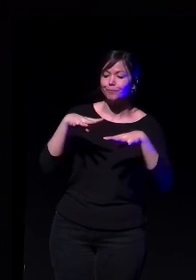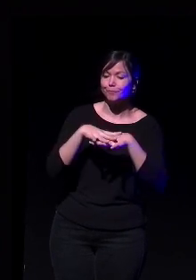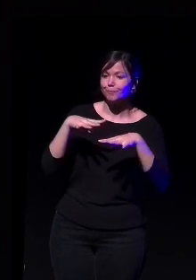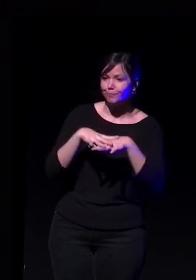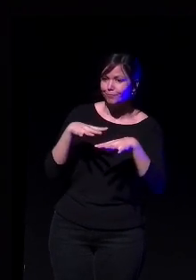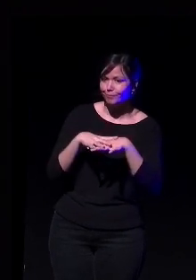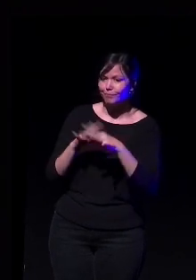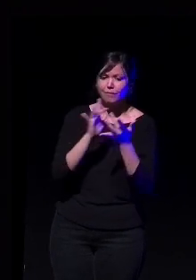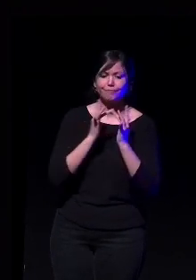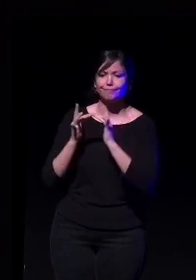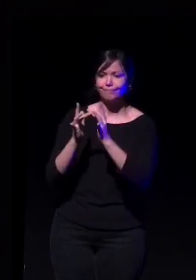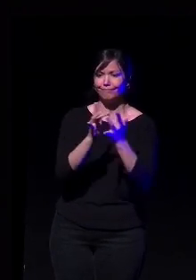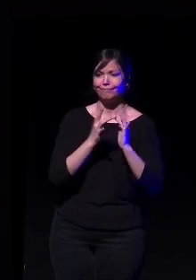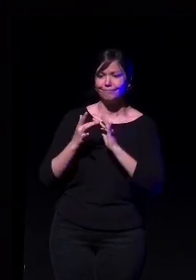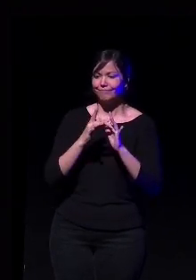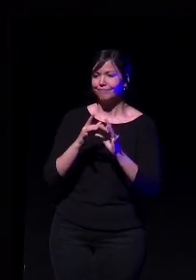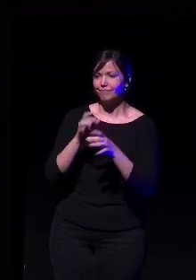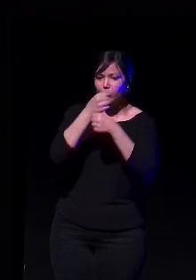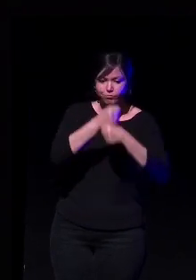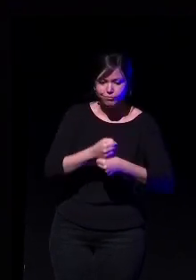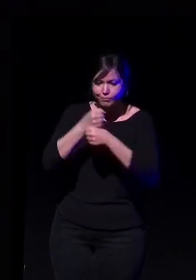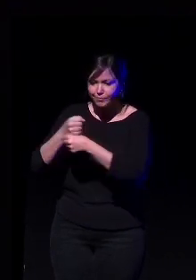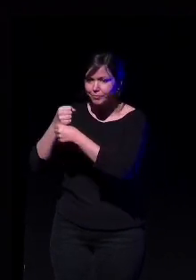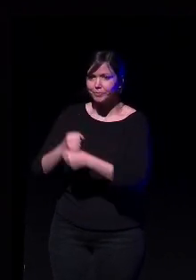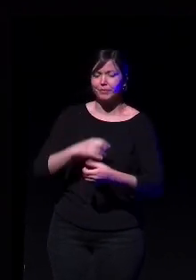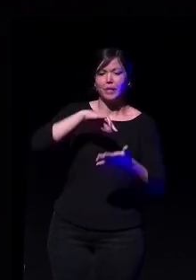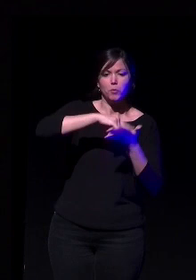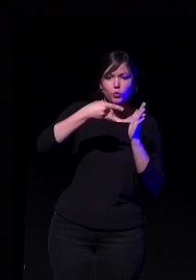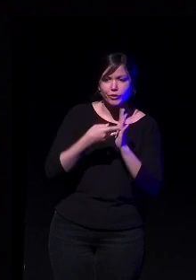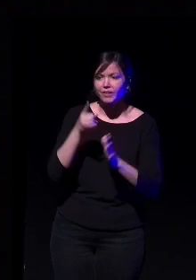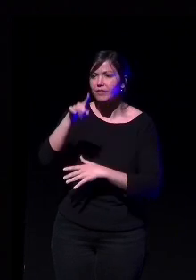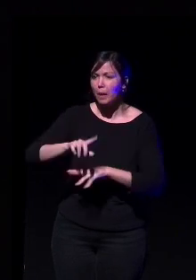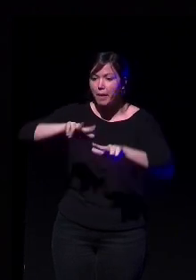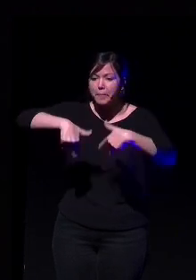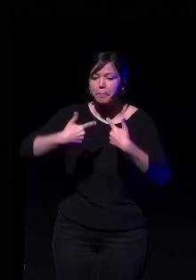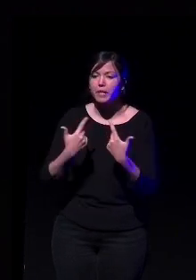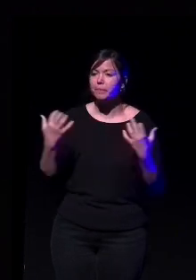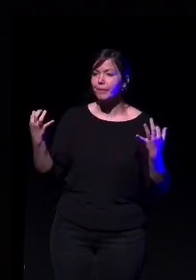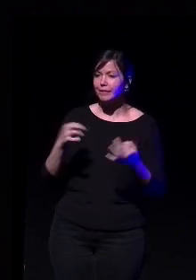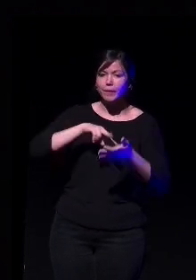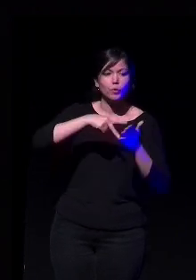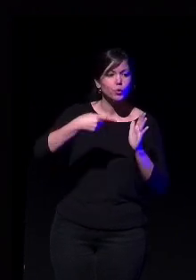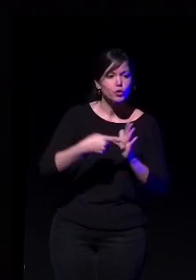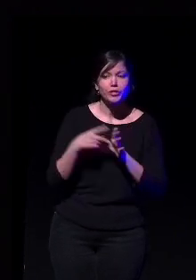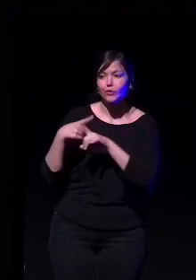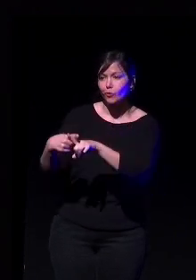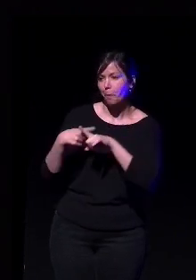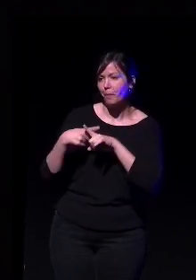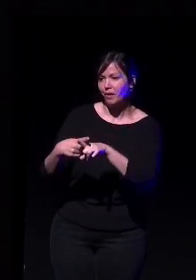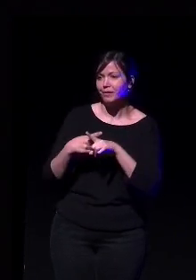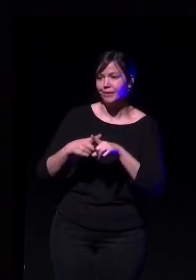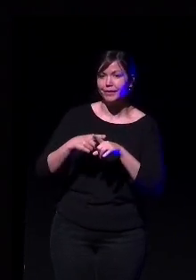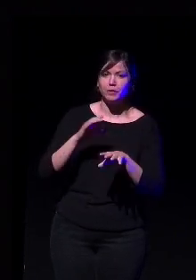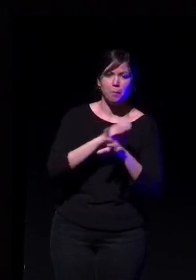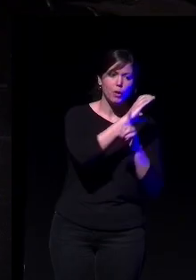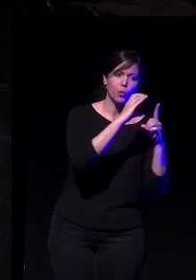complicitats, arrela vides als territoris, arrela projectes i sobretot permet que siguin projectes compartits per altres